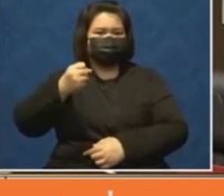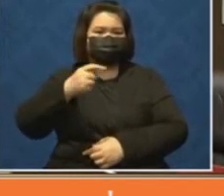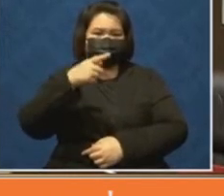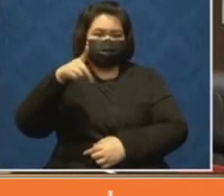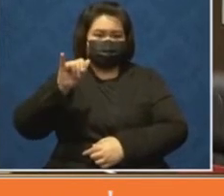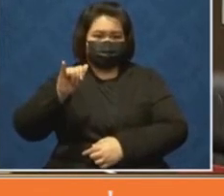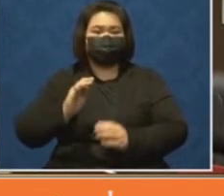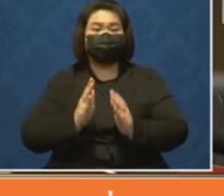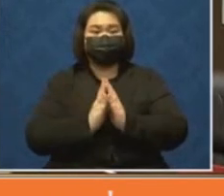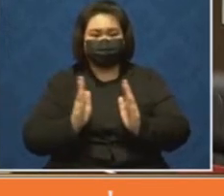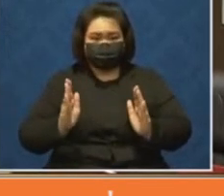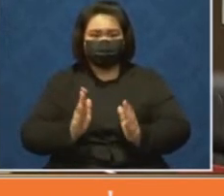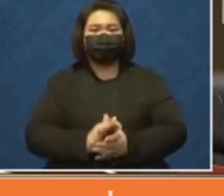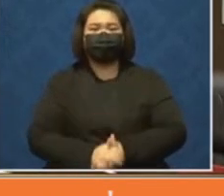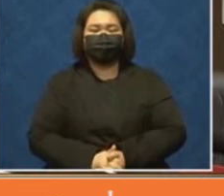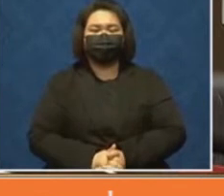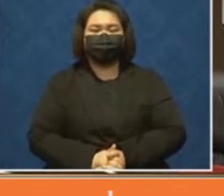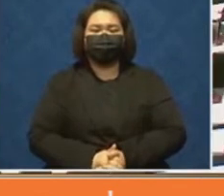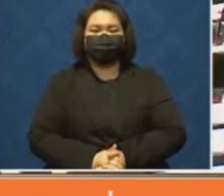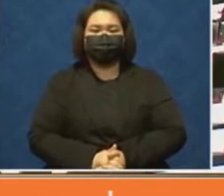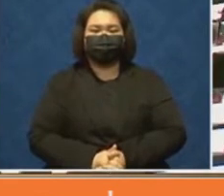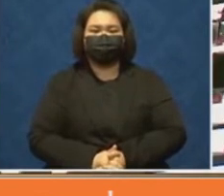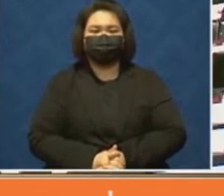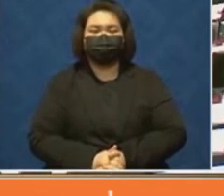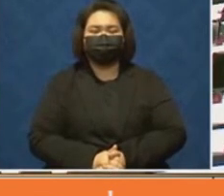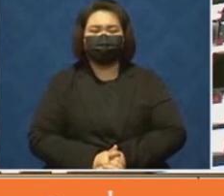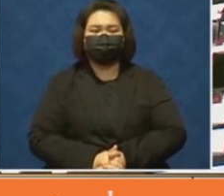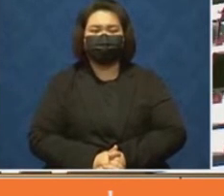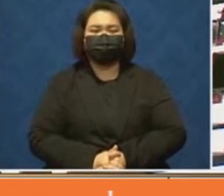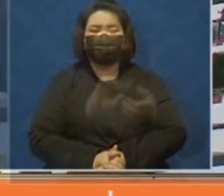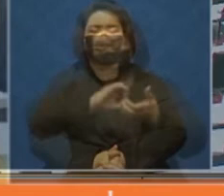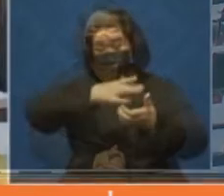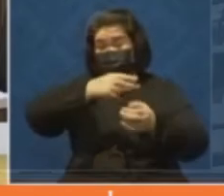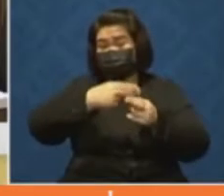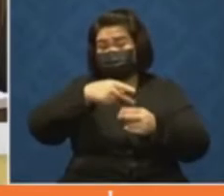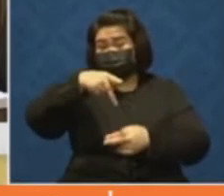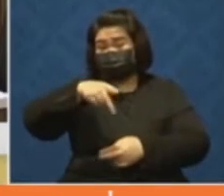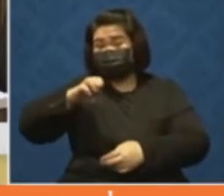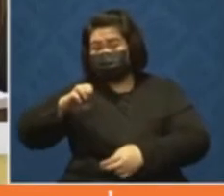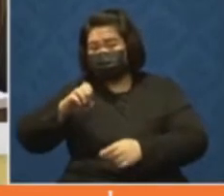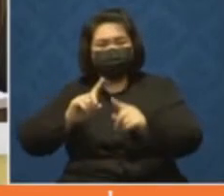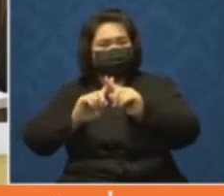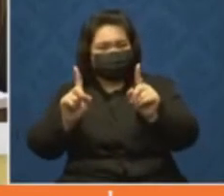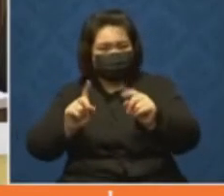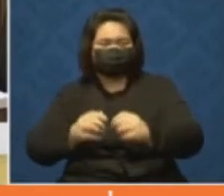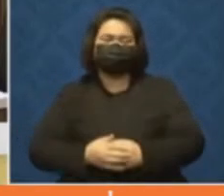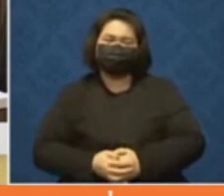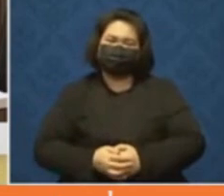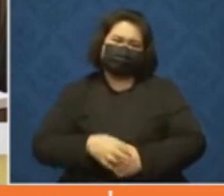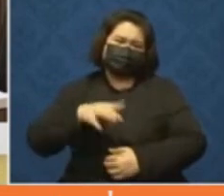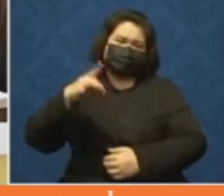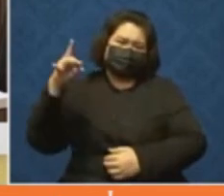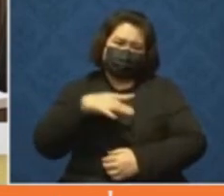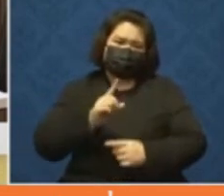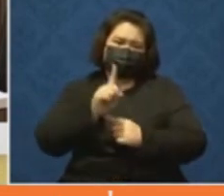ภัยต่เราอาจจะไม่ใช่ SPIWAREทชอ Pegasus ครัแตส่งที่เปนภัยต่เราที่สุด